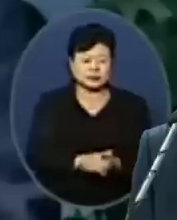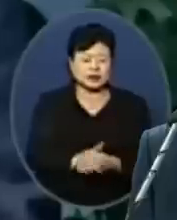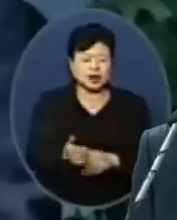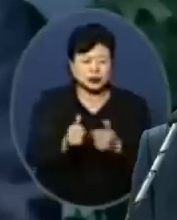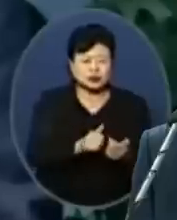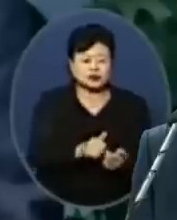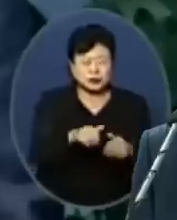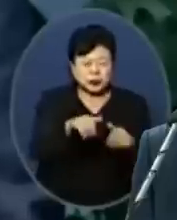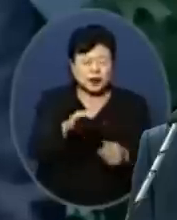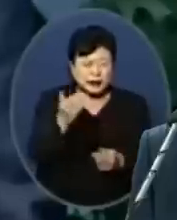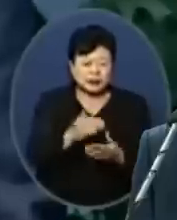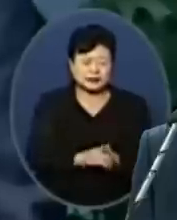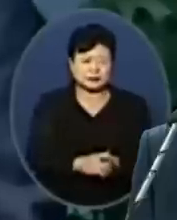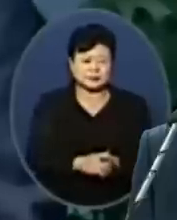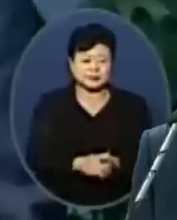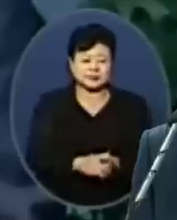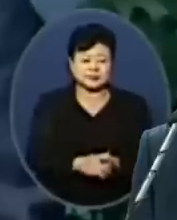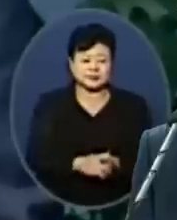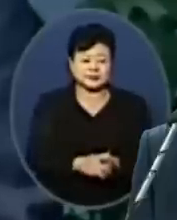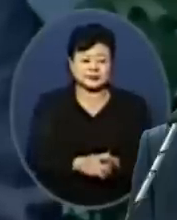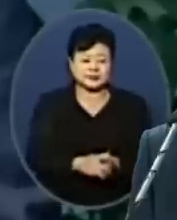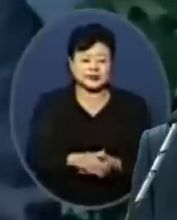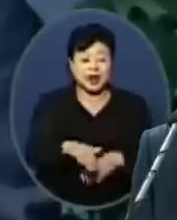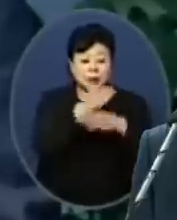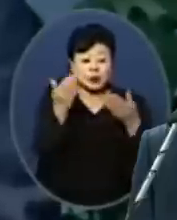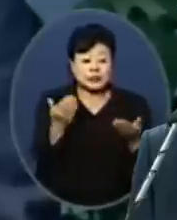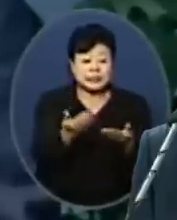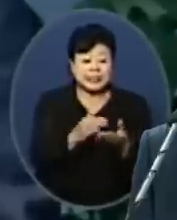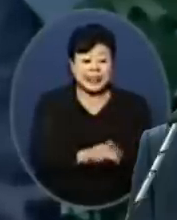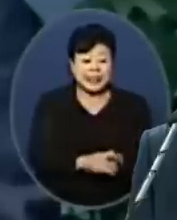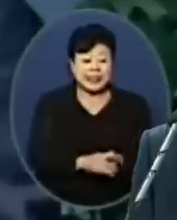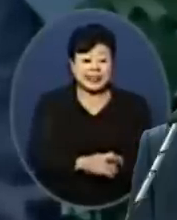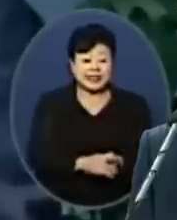죽음의 노예가 되어서 모든 일에